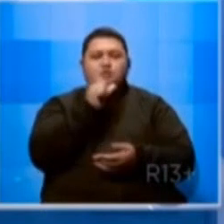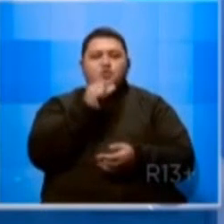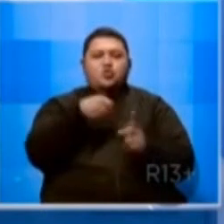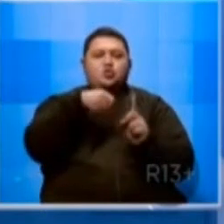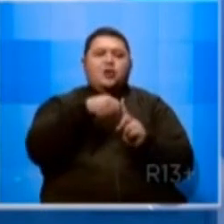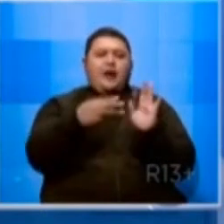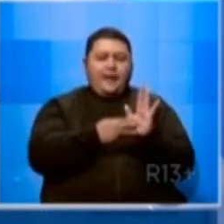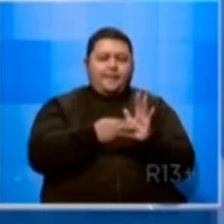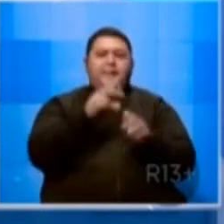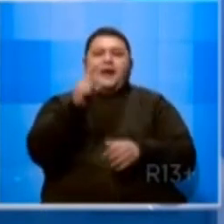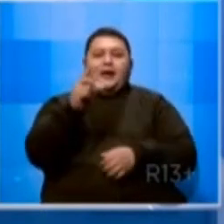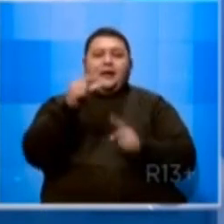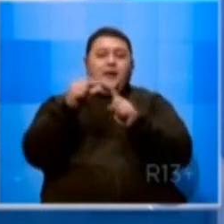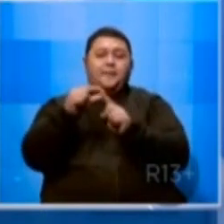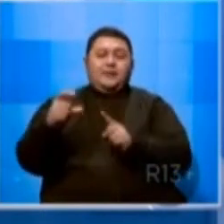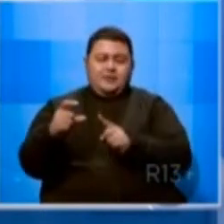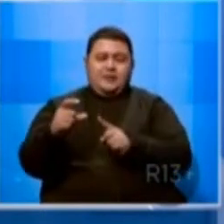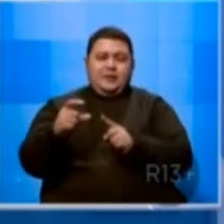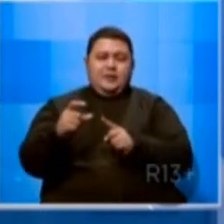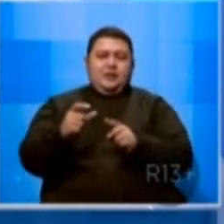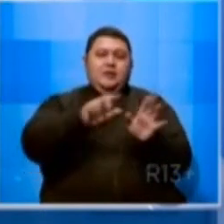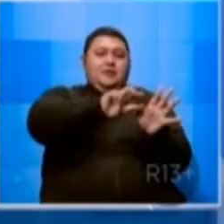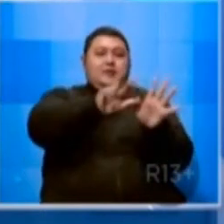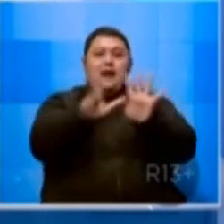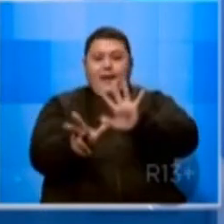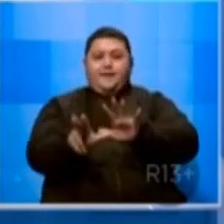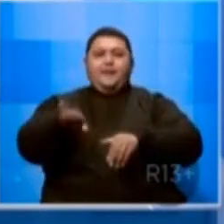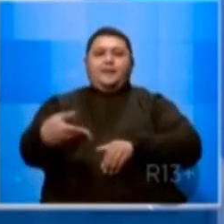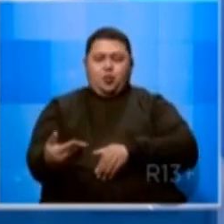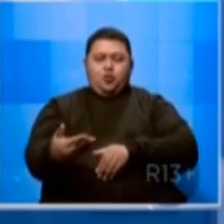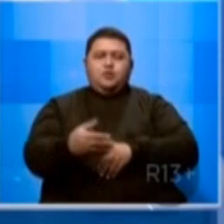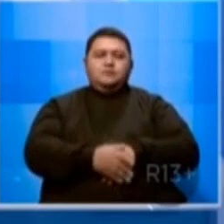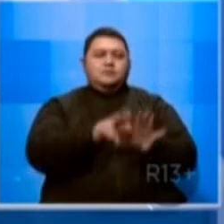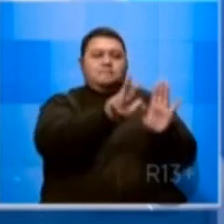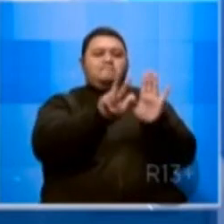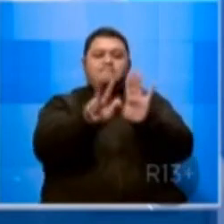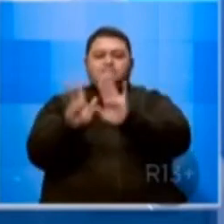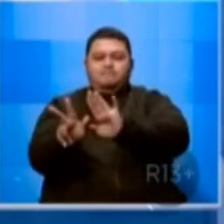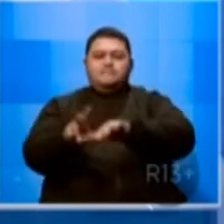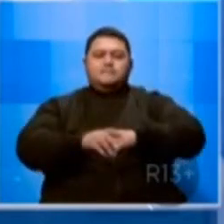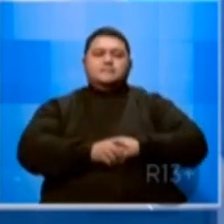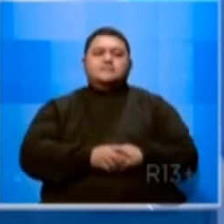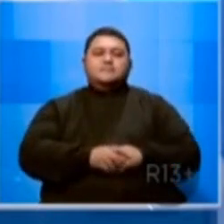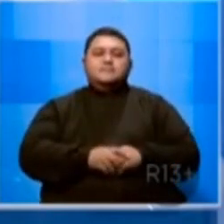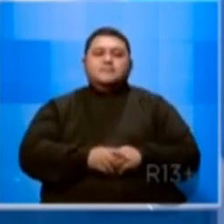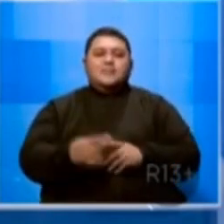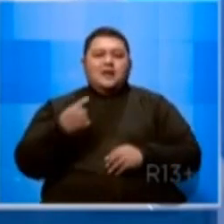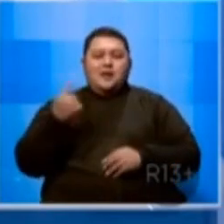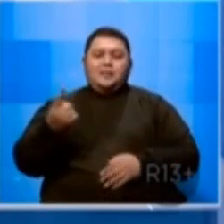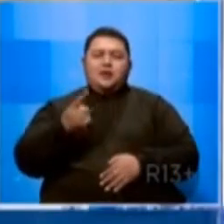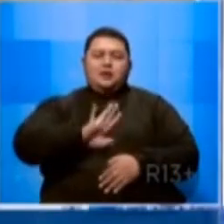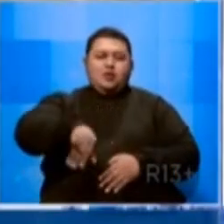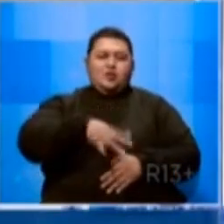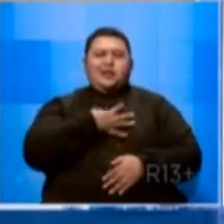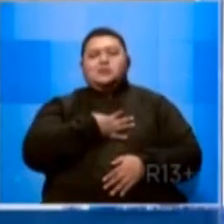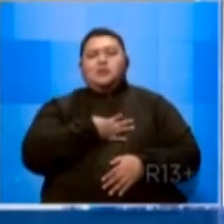kmr dan PC triple 88 tahun 8 tahun Kami keluarga sangat